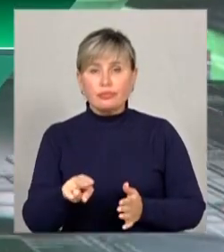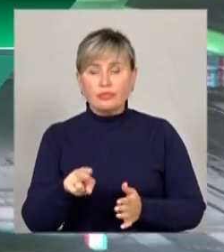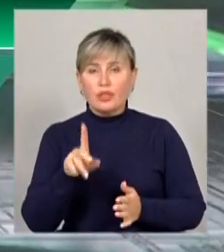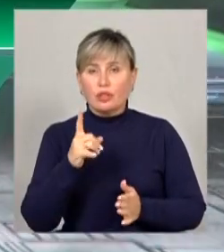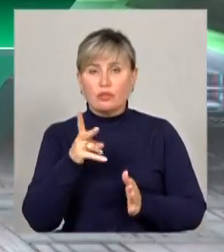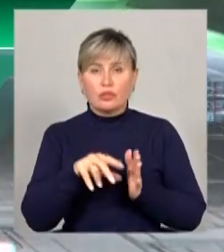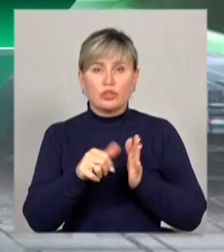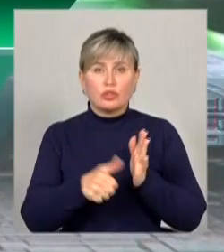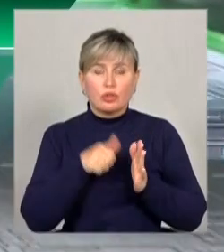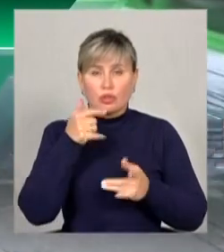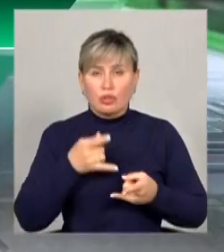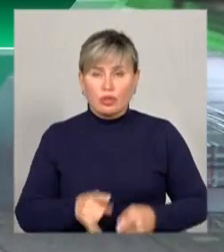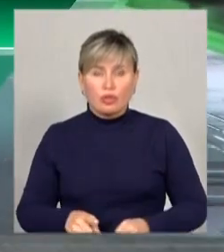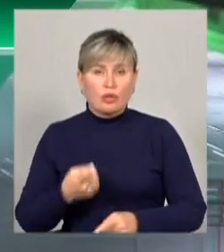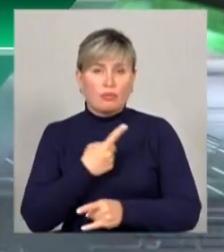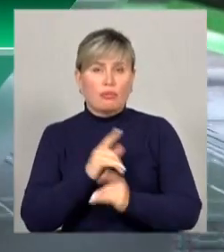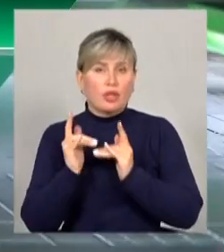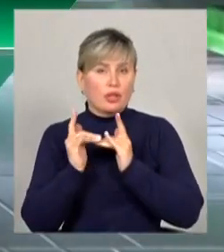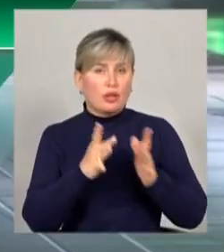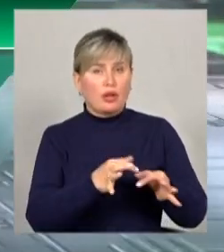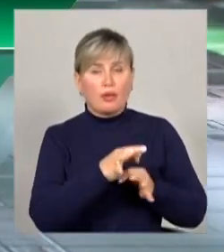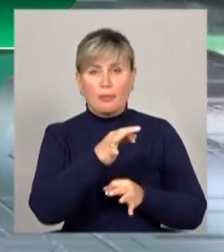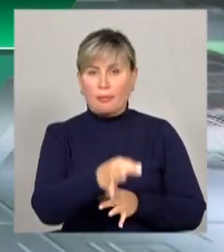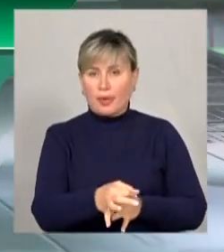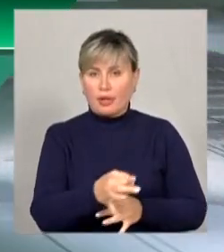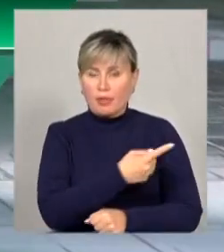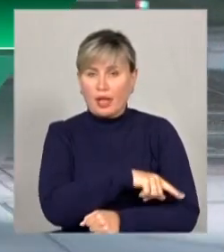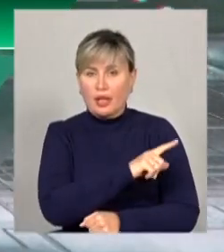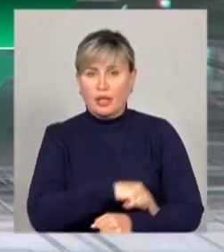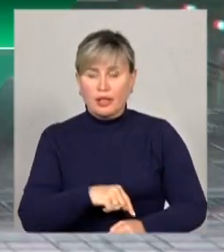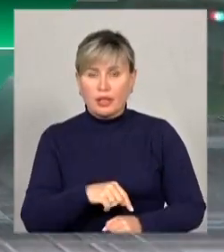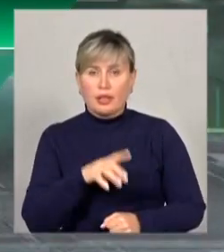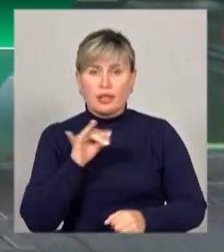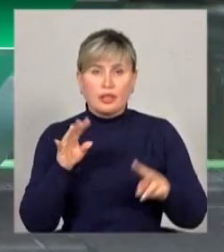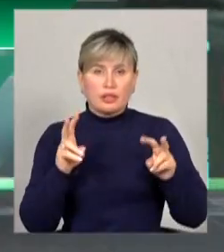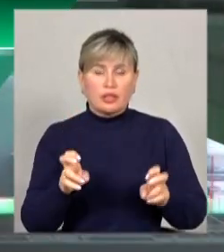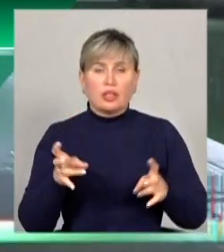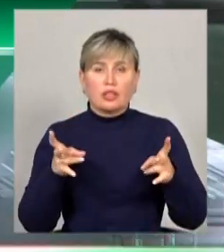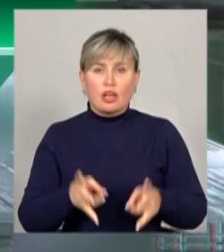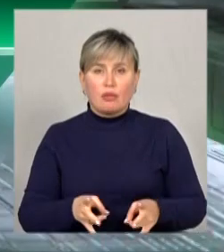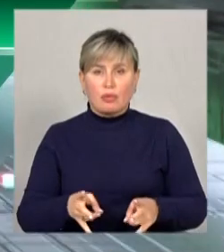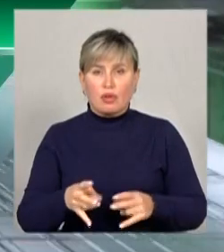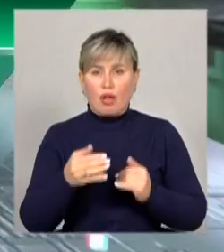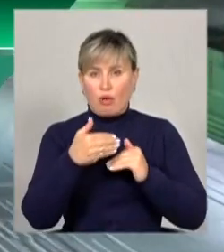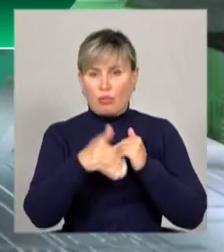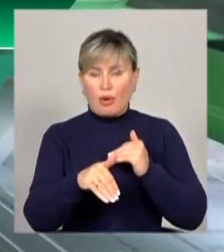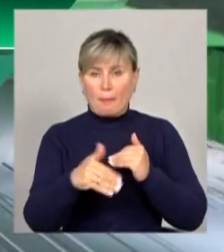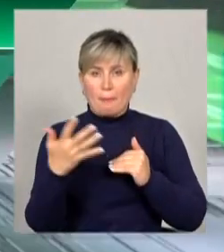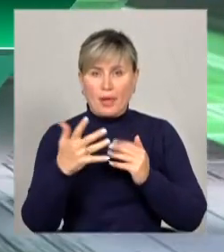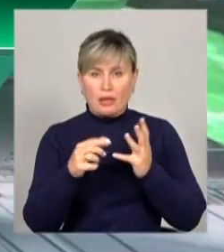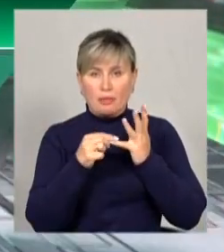2016 года рождения поступил в областную детскую многопрофильную больницу с диагнозом травматическая ампутация пятого пальца